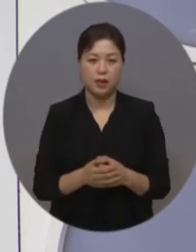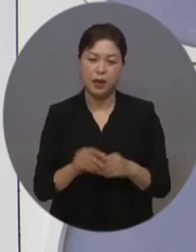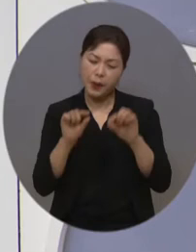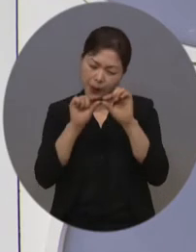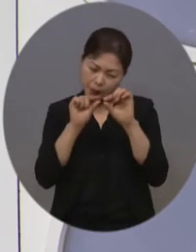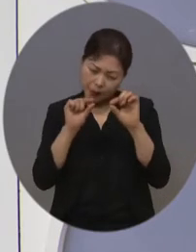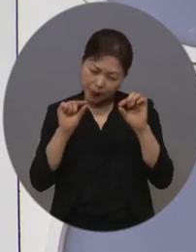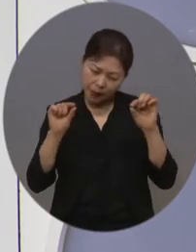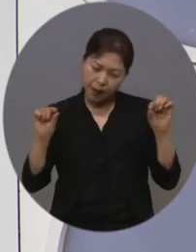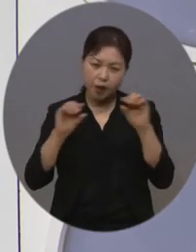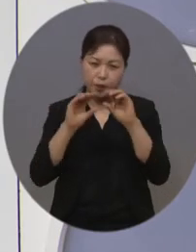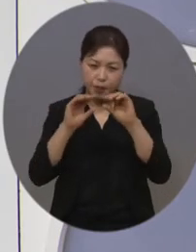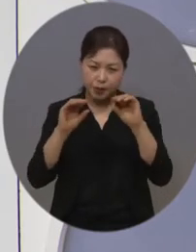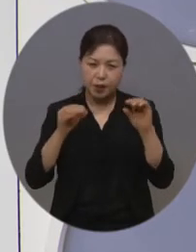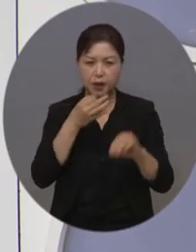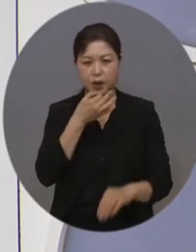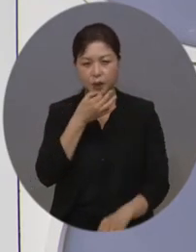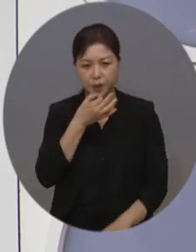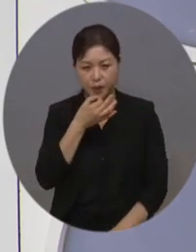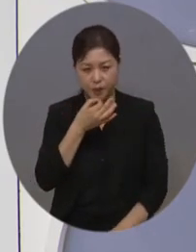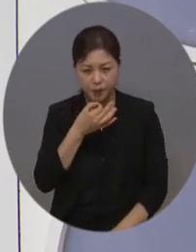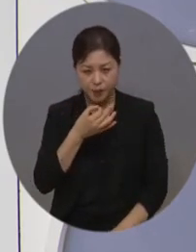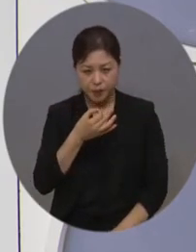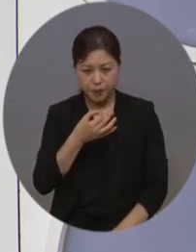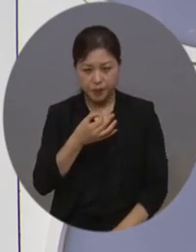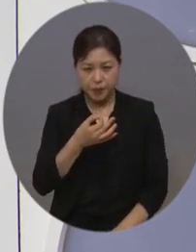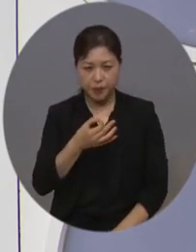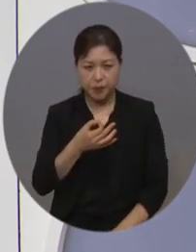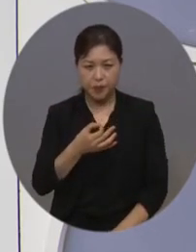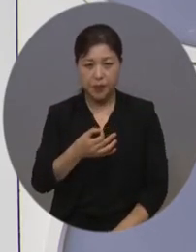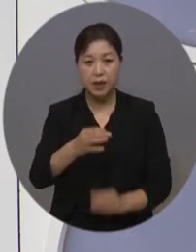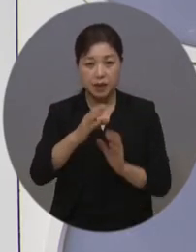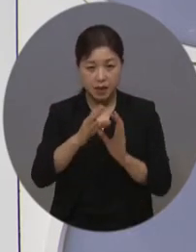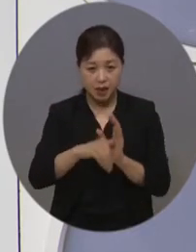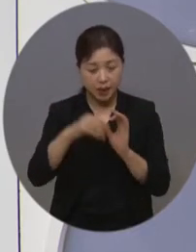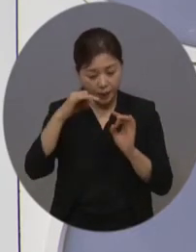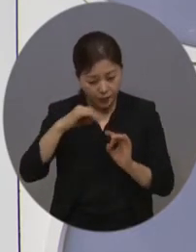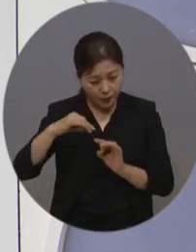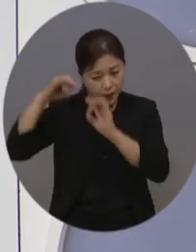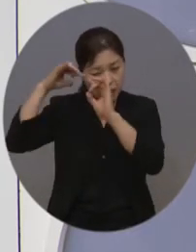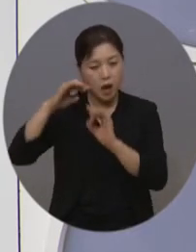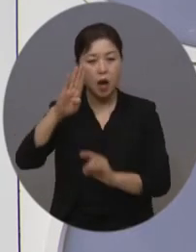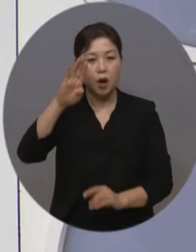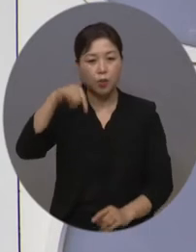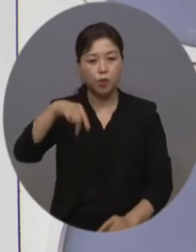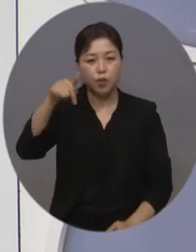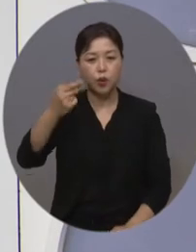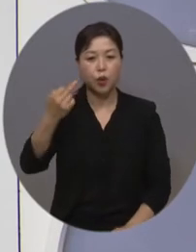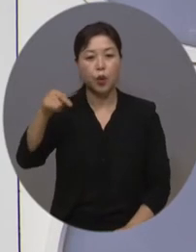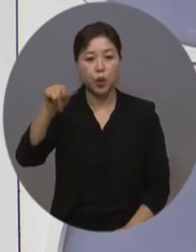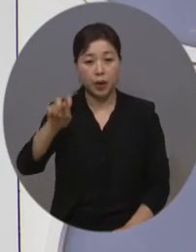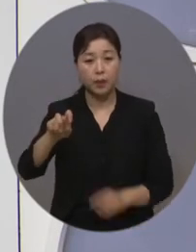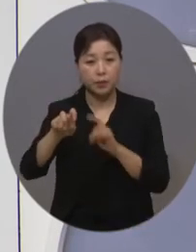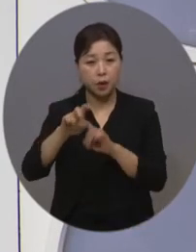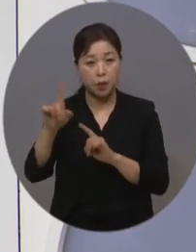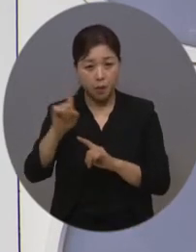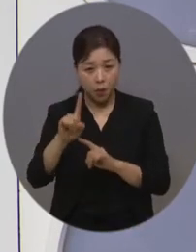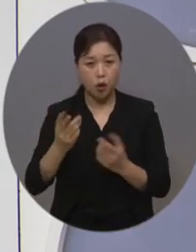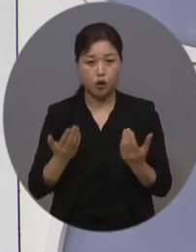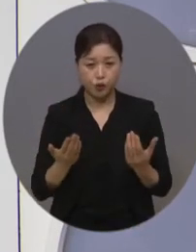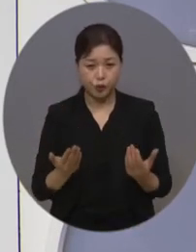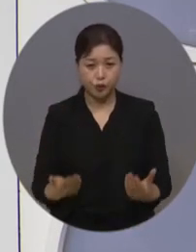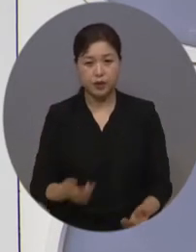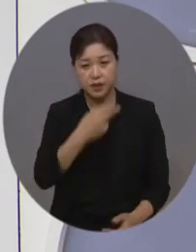부드럽게 내쉬면은 그때는 이제 부교감 신경이 이거는 이제 부교감 신경은 주로 휴식을 하거나 잠을 잘